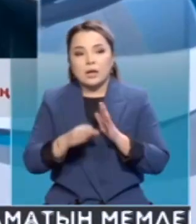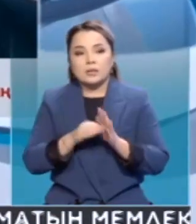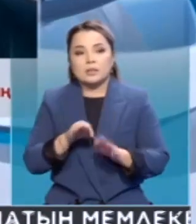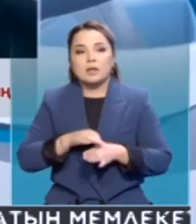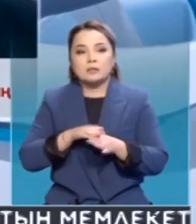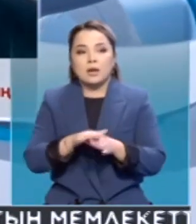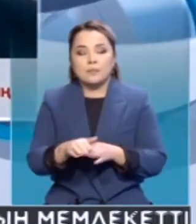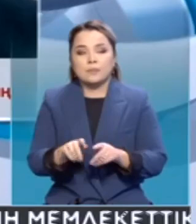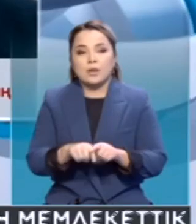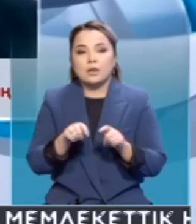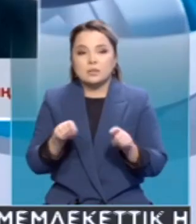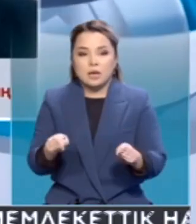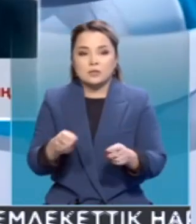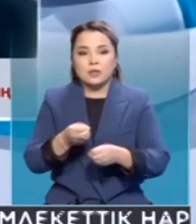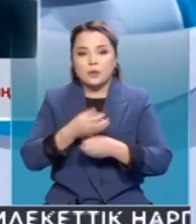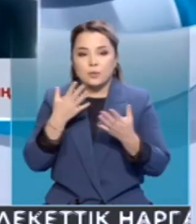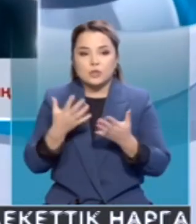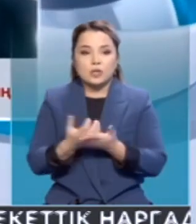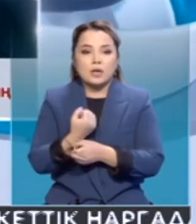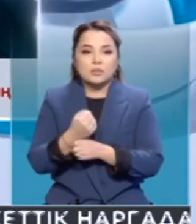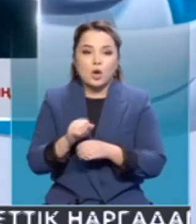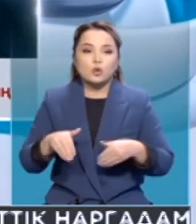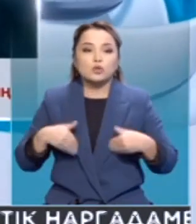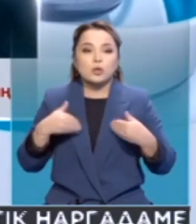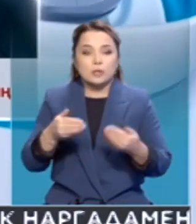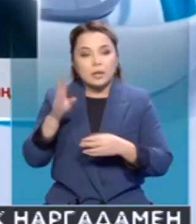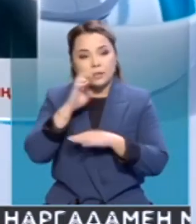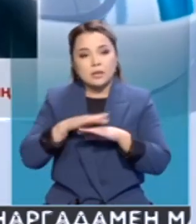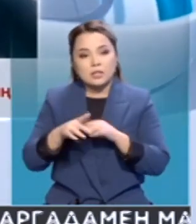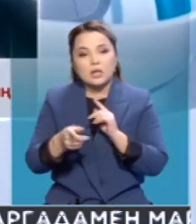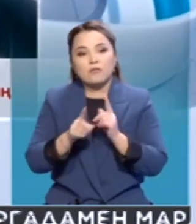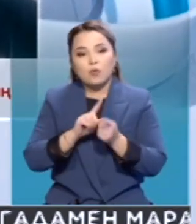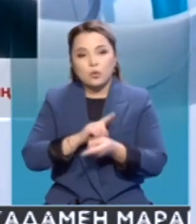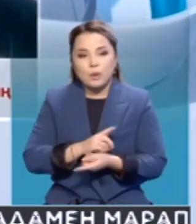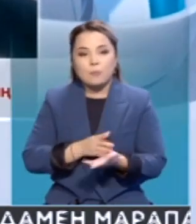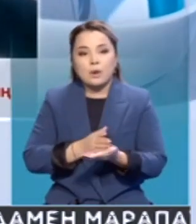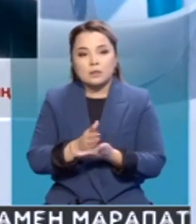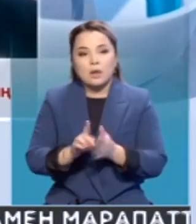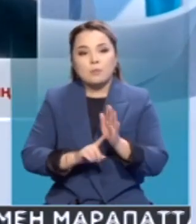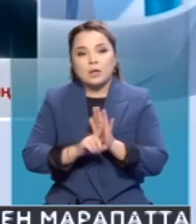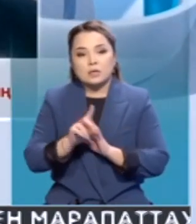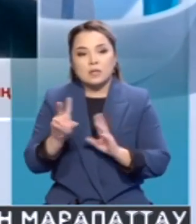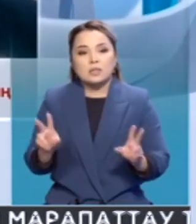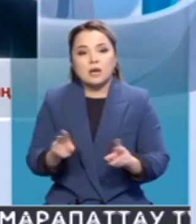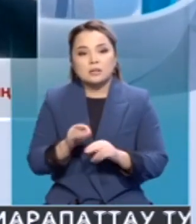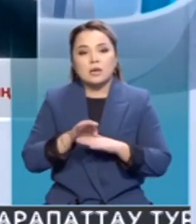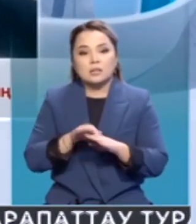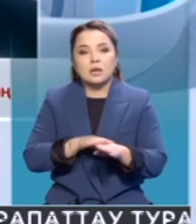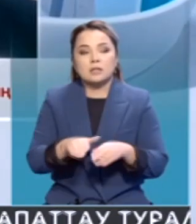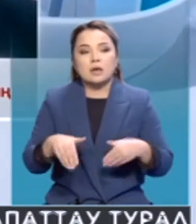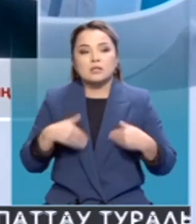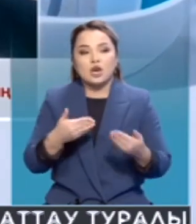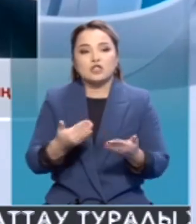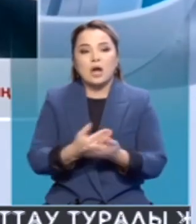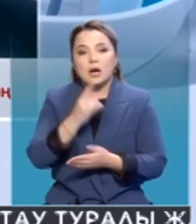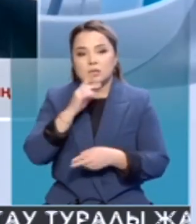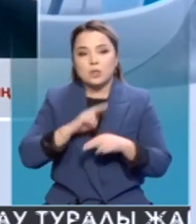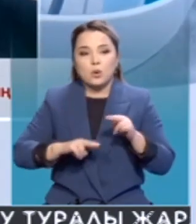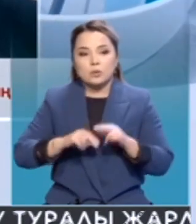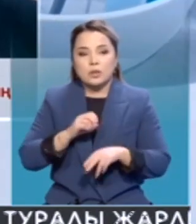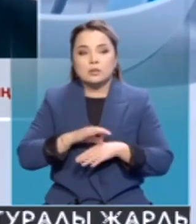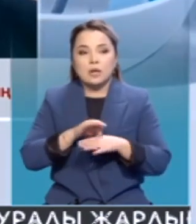сайлаудағы айқын жеңісімен құттықтады. Ол елді реформалауға бағытталған бастамаларға сәттілік тілеп, жаңа Қазақстанды құру